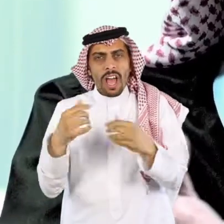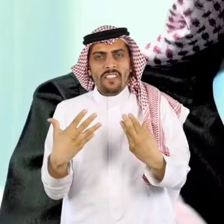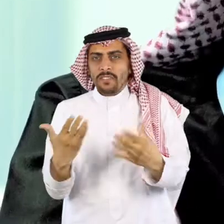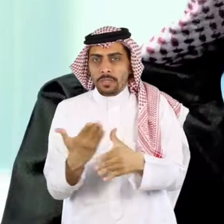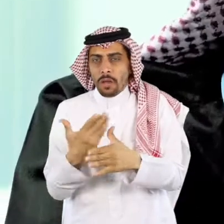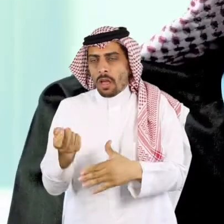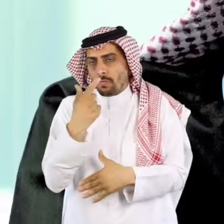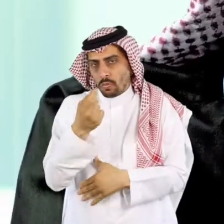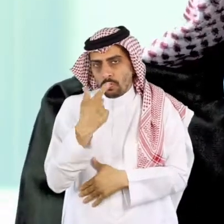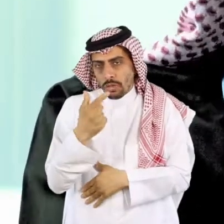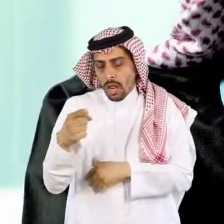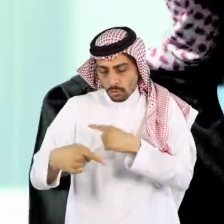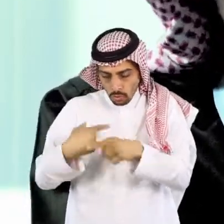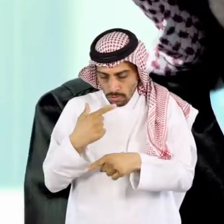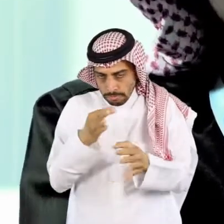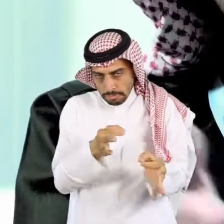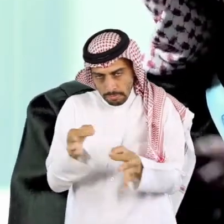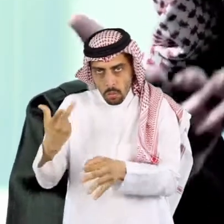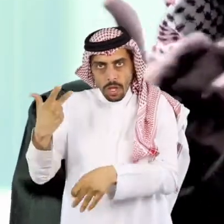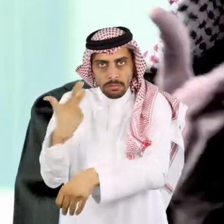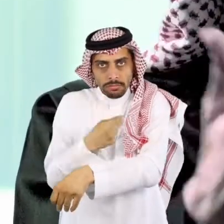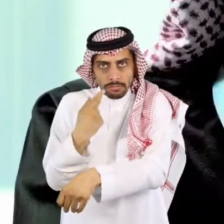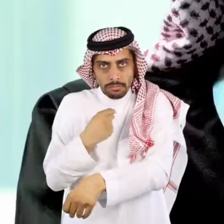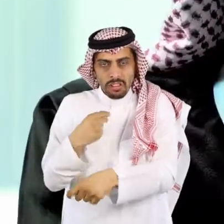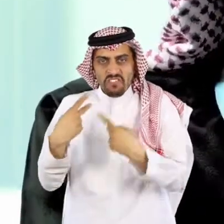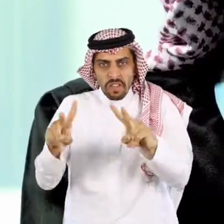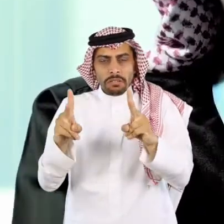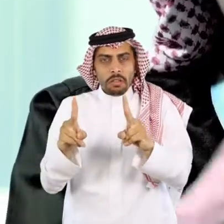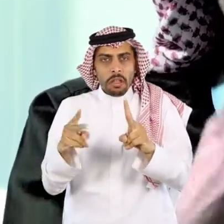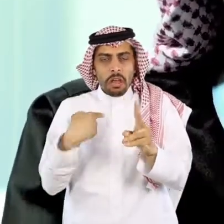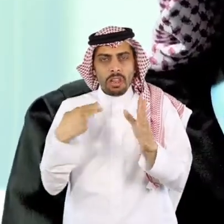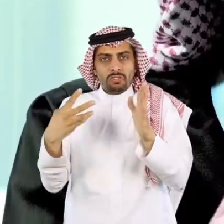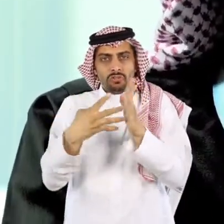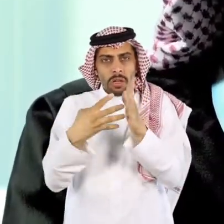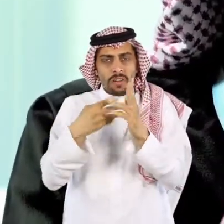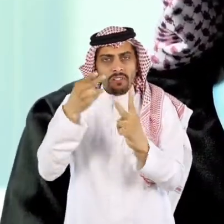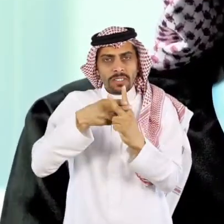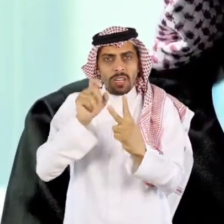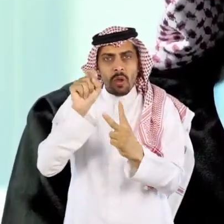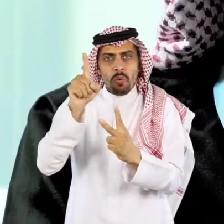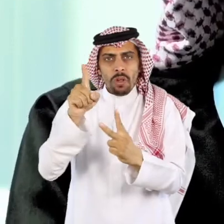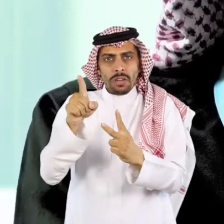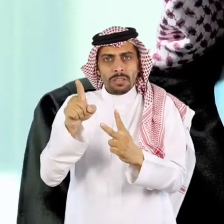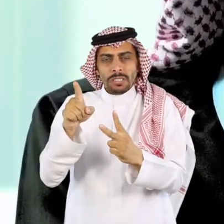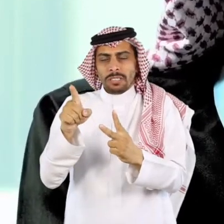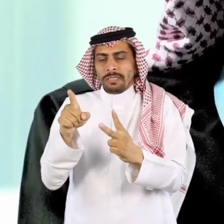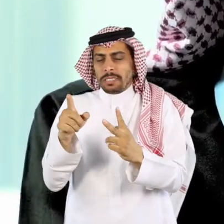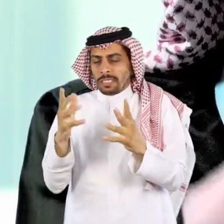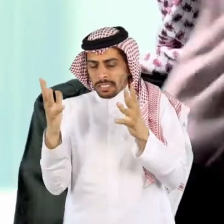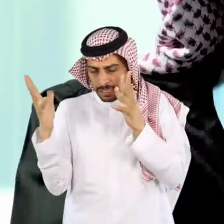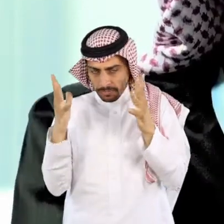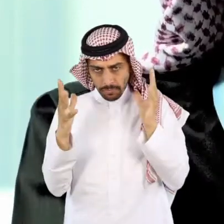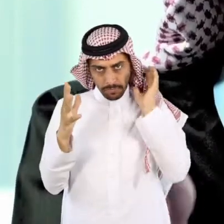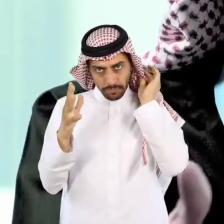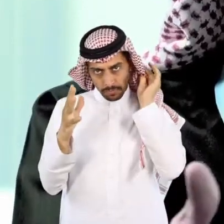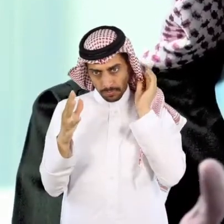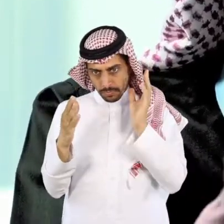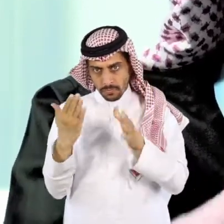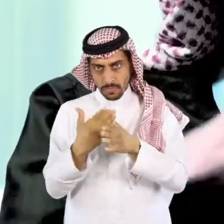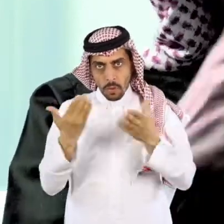تكون أسبوعين، وإن شاء الله يرجع الوضع طبيعي. فأصابني هذا الMS Multiple Sclerosis وأنا في